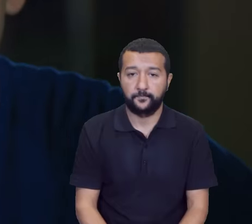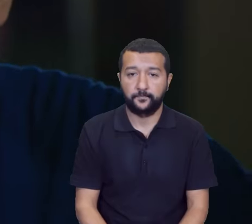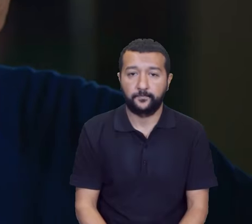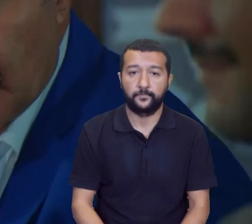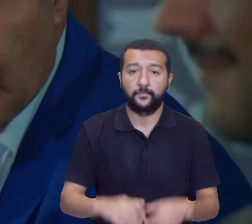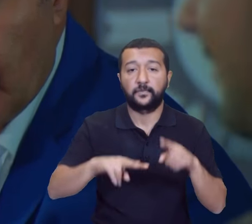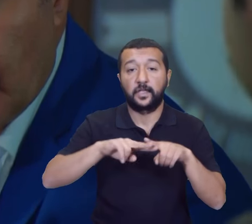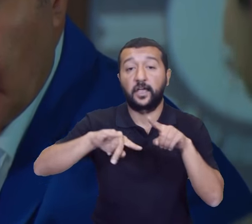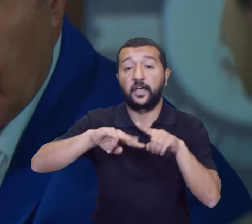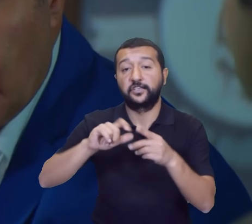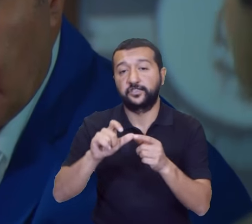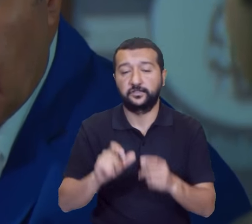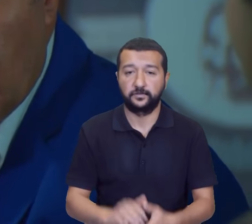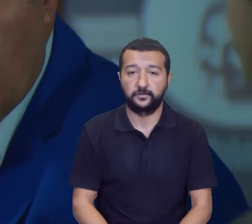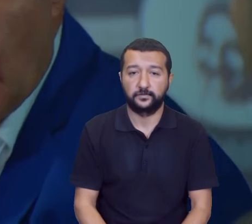Haş.